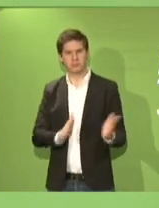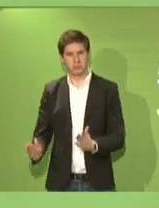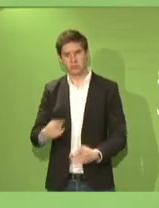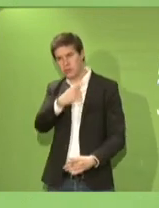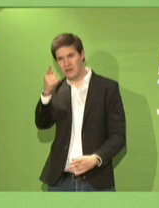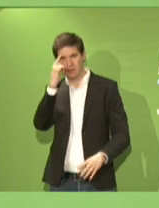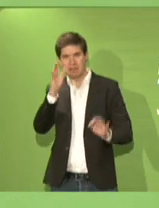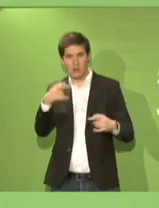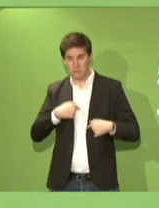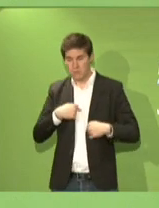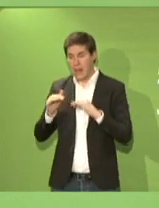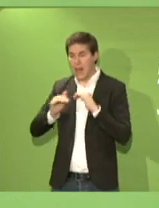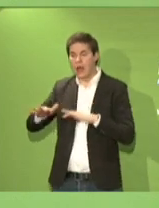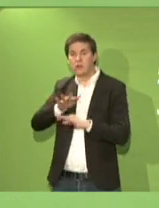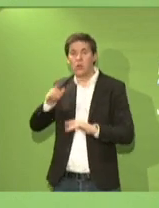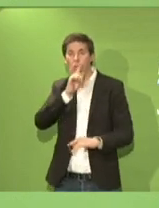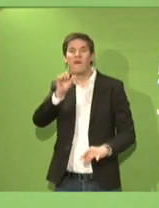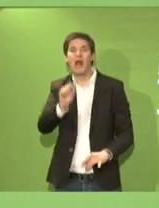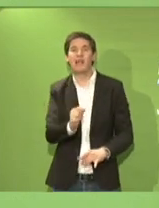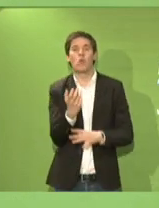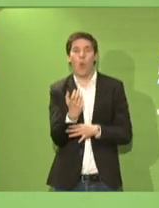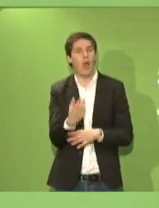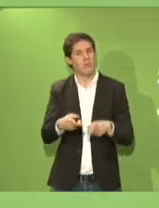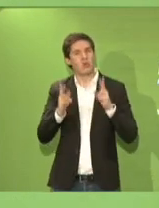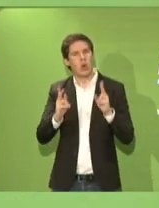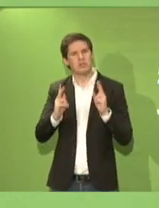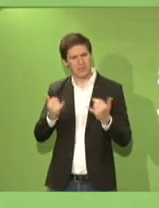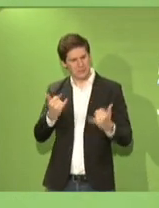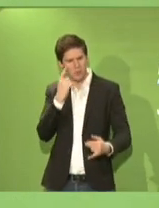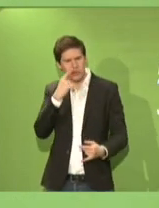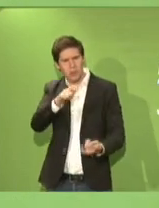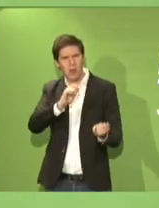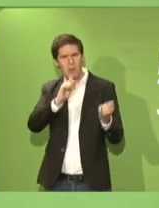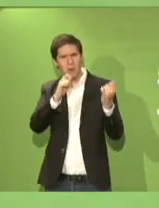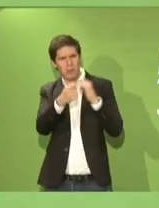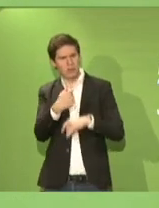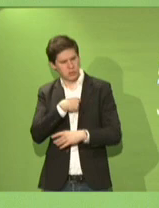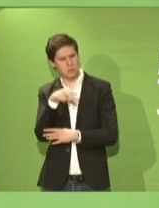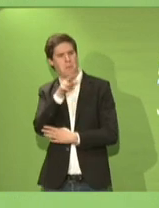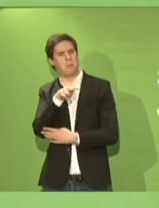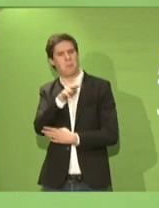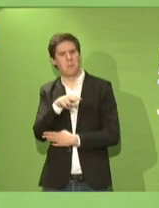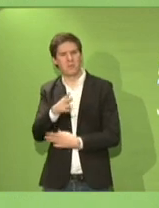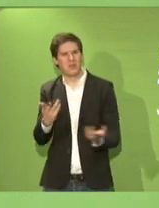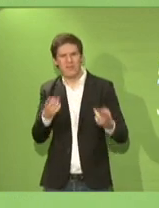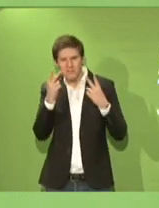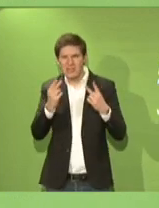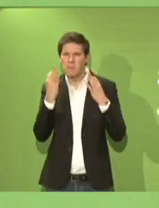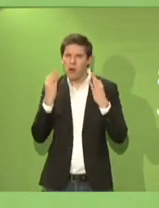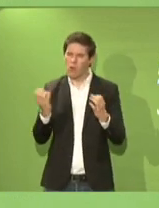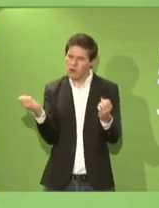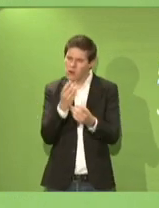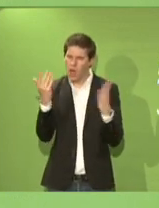habe aber den Prozess des Strukturwandels durchaus aktiv begleitet. Wir brauchen klare Rahmenbedingungen, einen